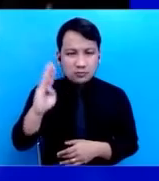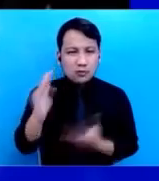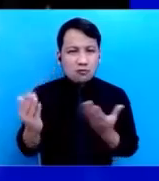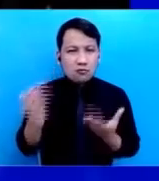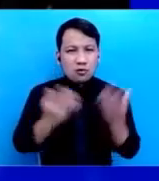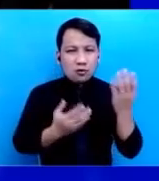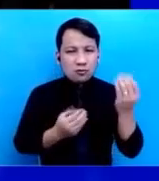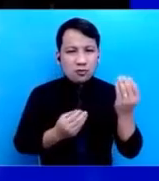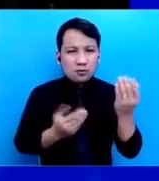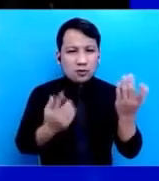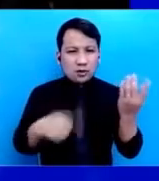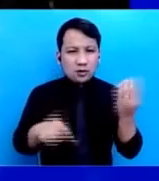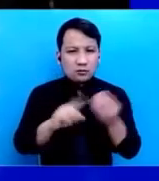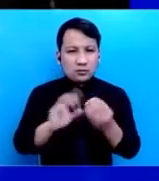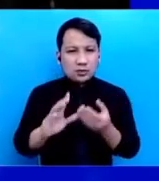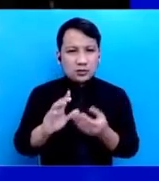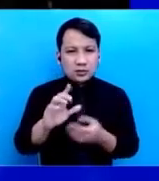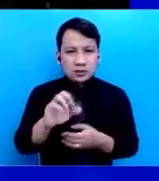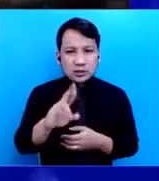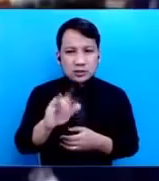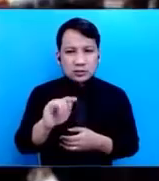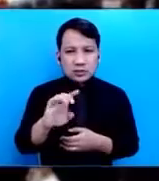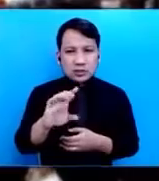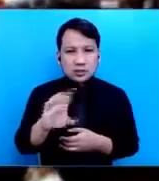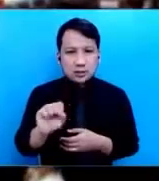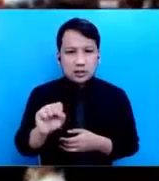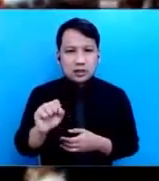mood ngayon dyan sa Araneta?